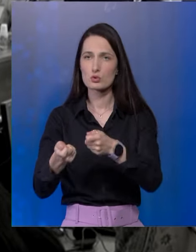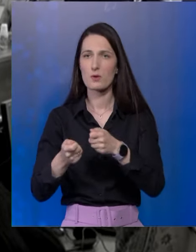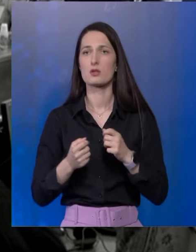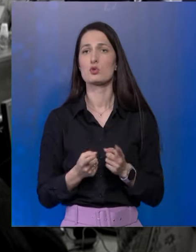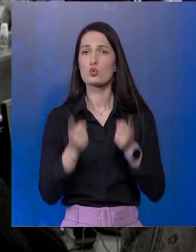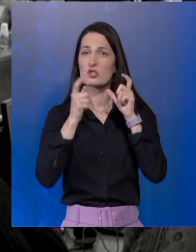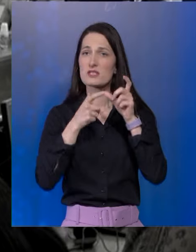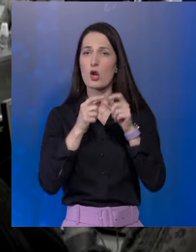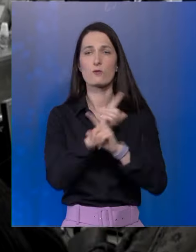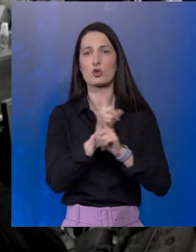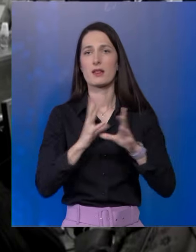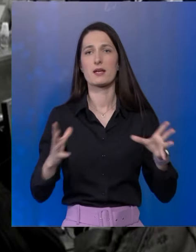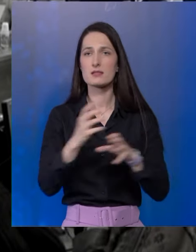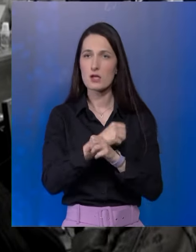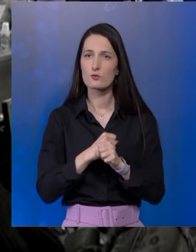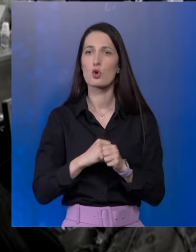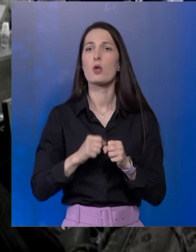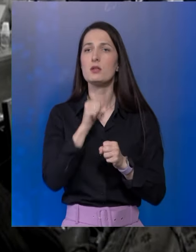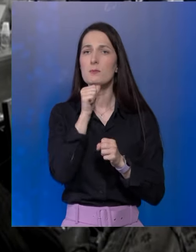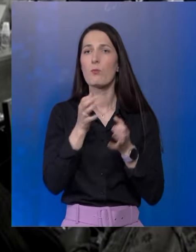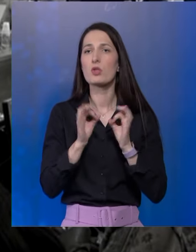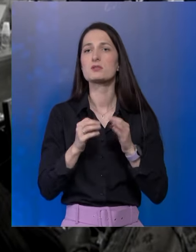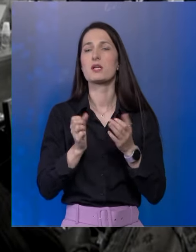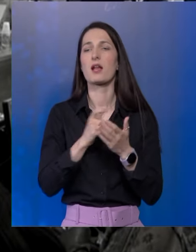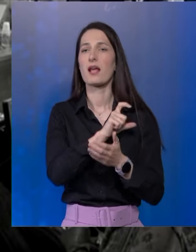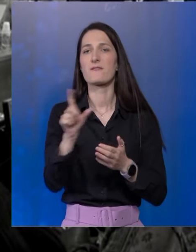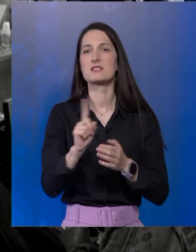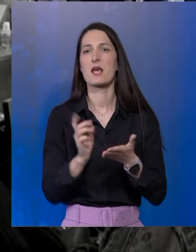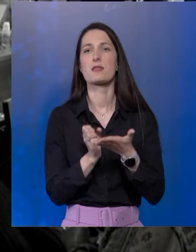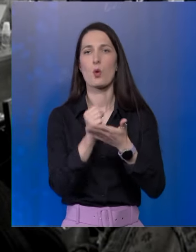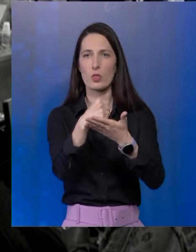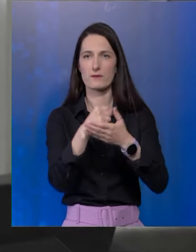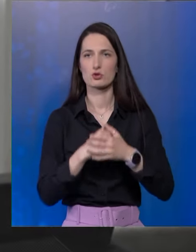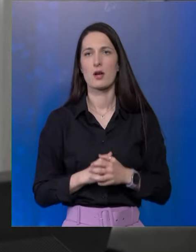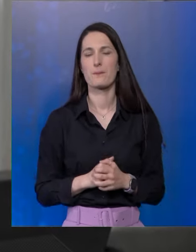završeno i potencijalna krivica nije utvrđena.